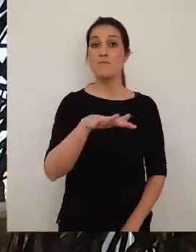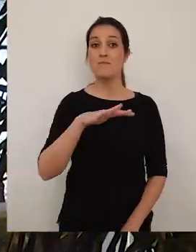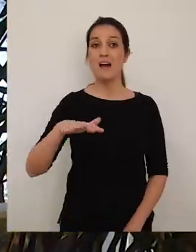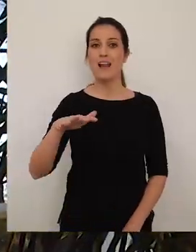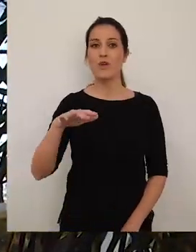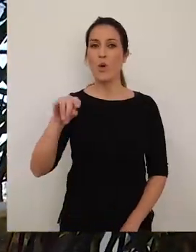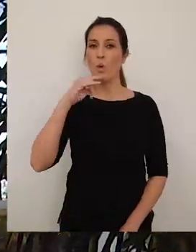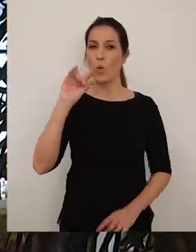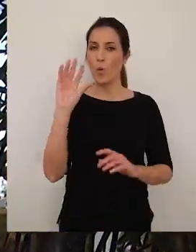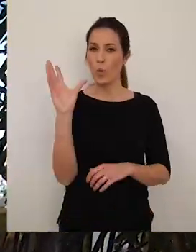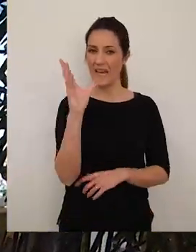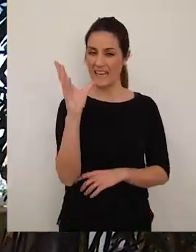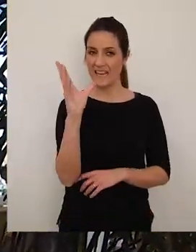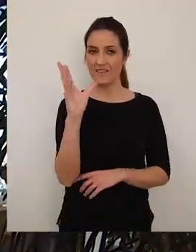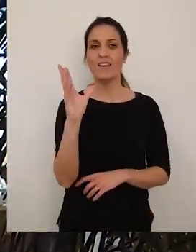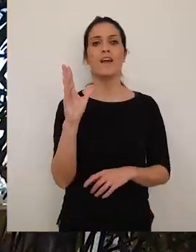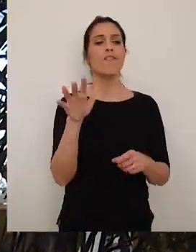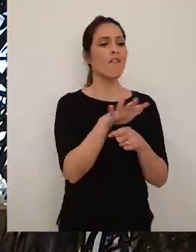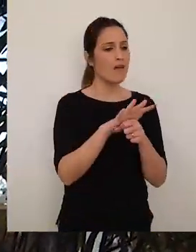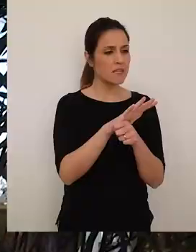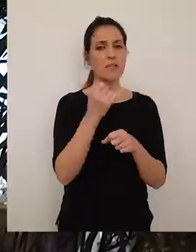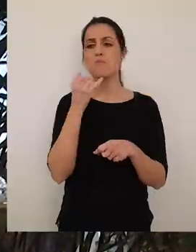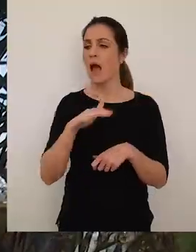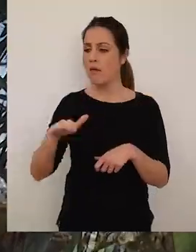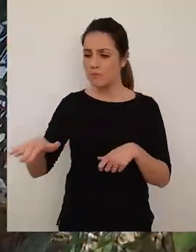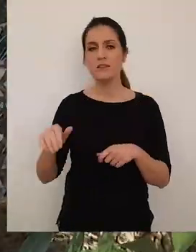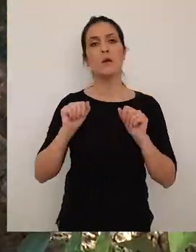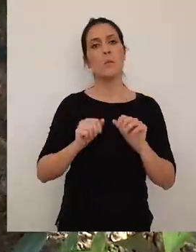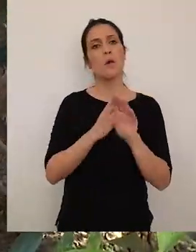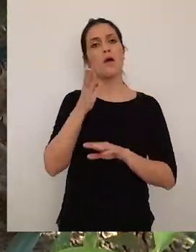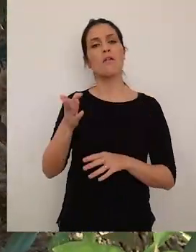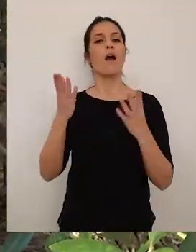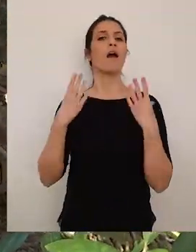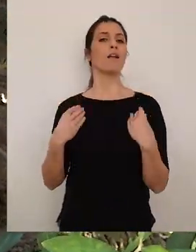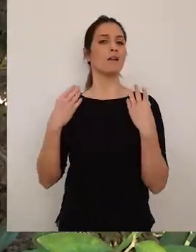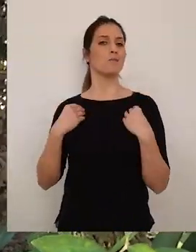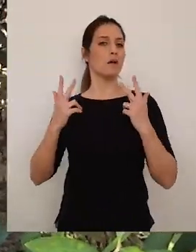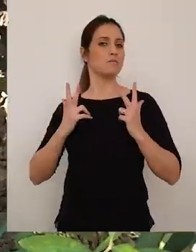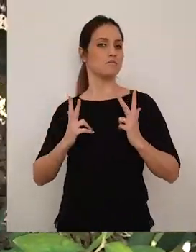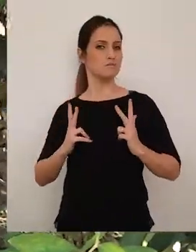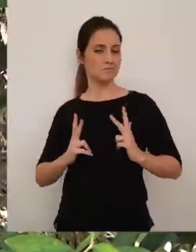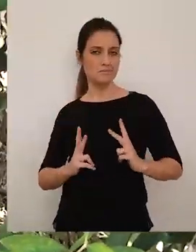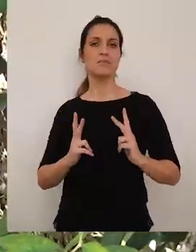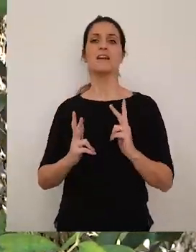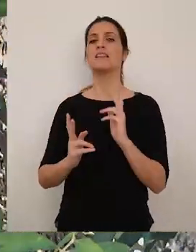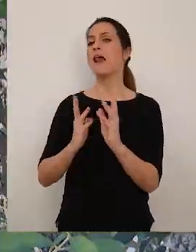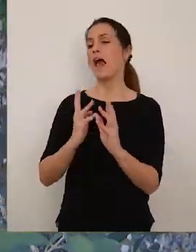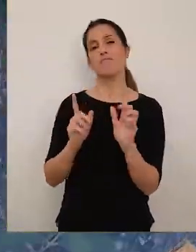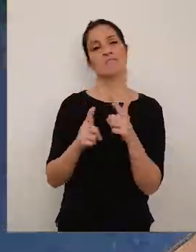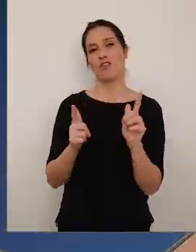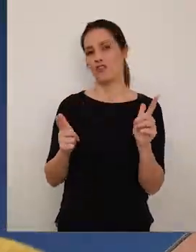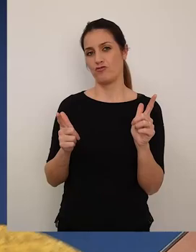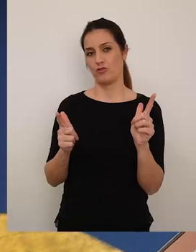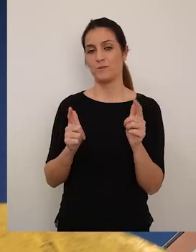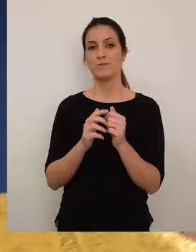Il Parco degli Ulivi permette alle famiglie e ai più piccini di trascorrere piacevoli momenti di relax in un posto protetto dal traffico